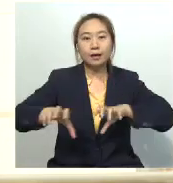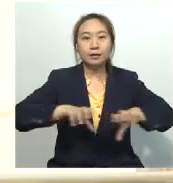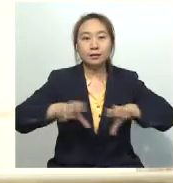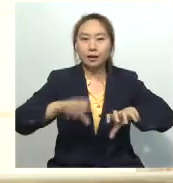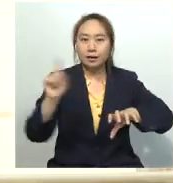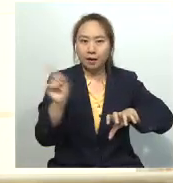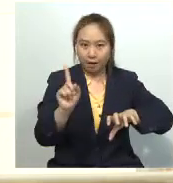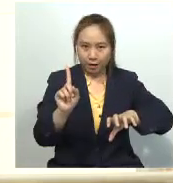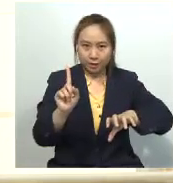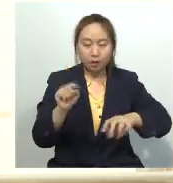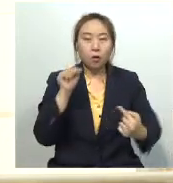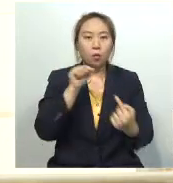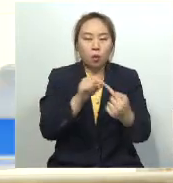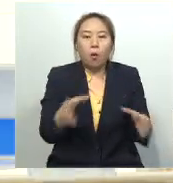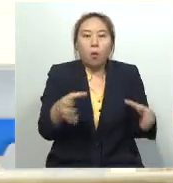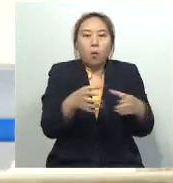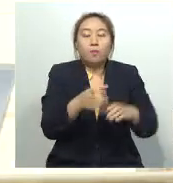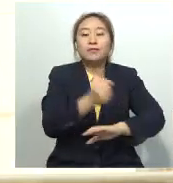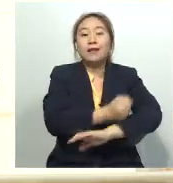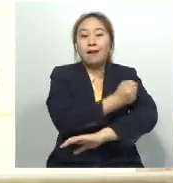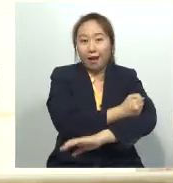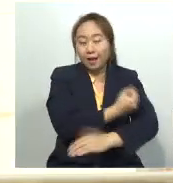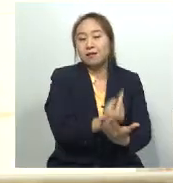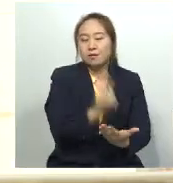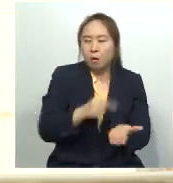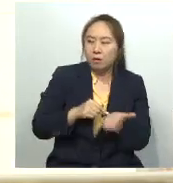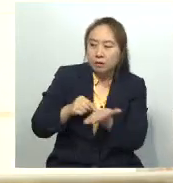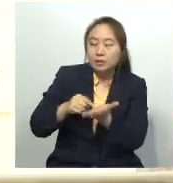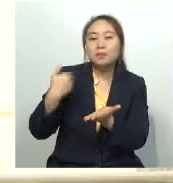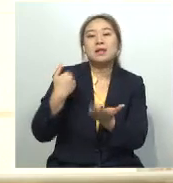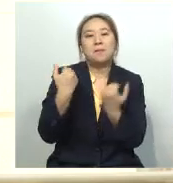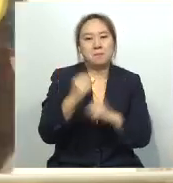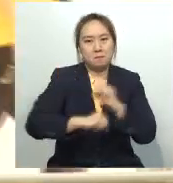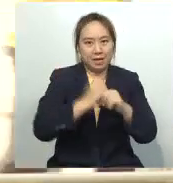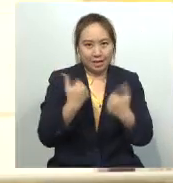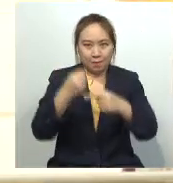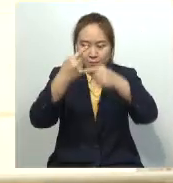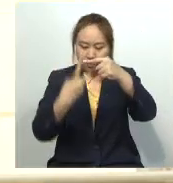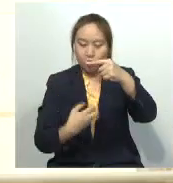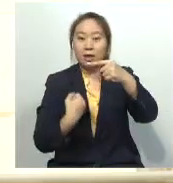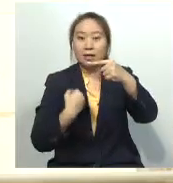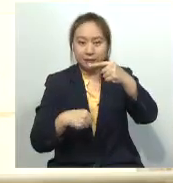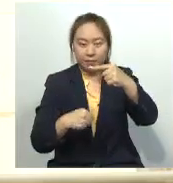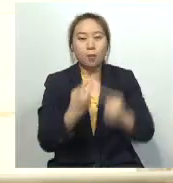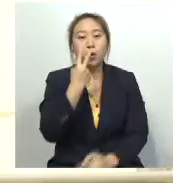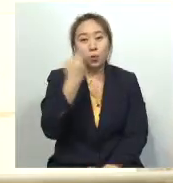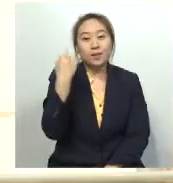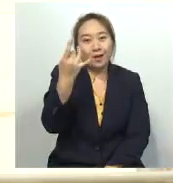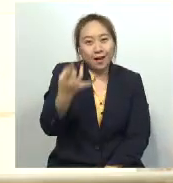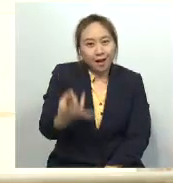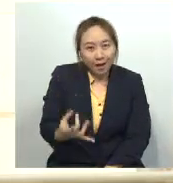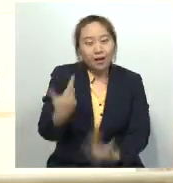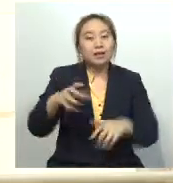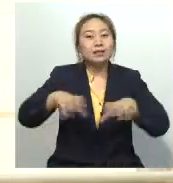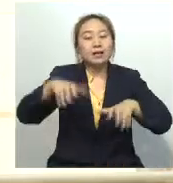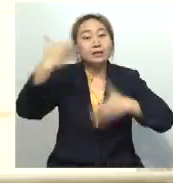ครับก็คือข้อเรียกร้องจากเครือข่ายพี่น้องผู้ใช้แรงงานนะครับปีนี้มีอยู่10ข้อด้วยกันเดี๋ยวเรามาไล่เรียงกันนะครับว่ามีอะไรบ้างแล้วก็ยังมี